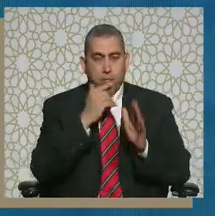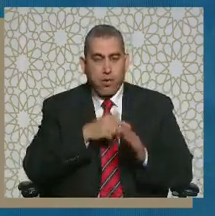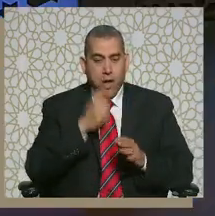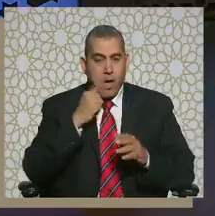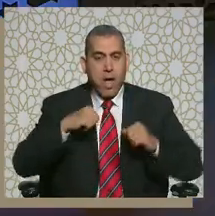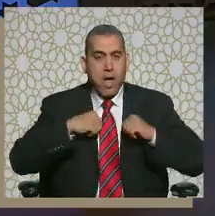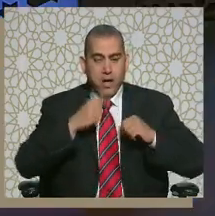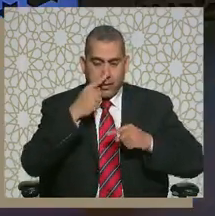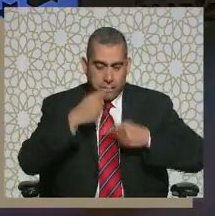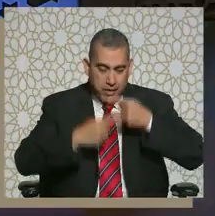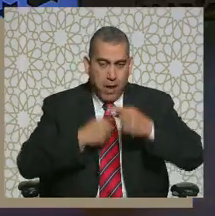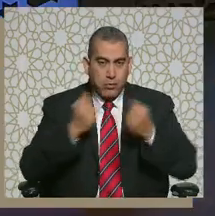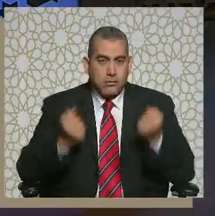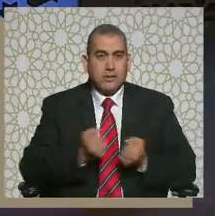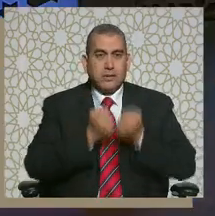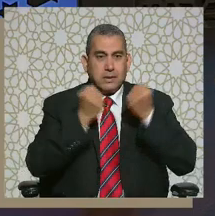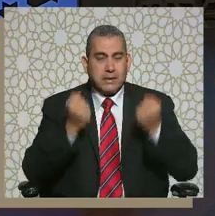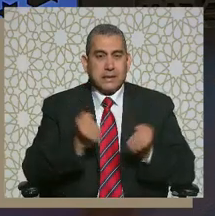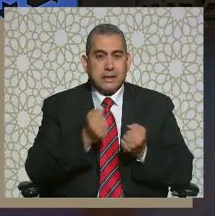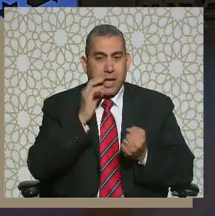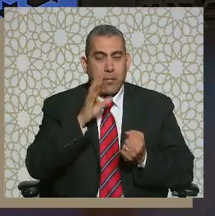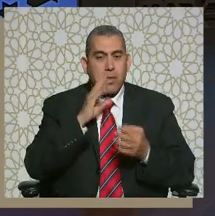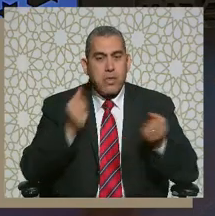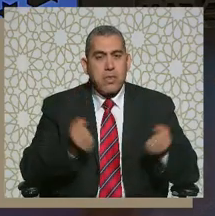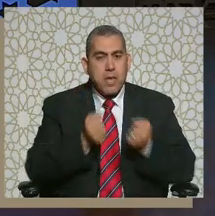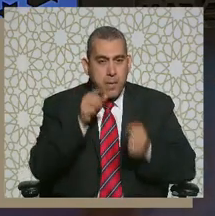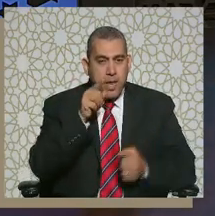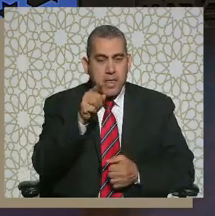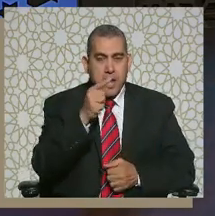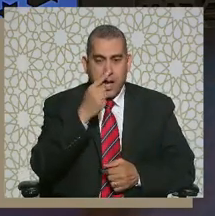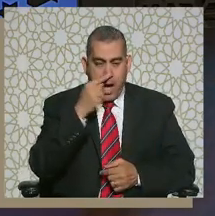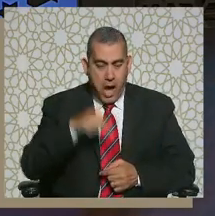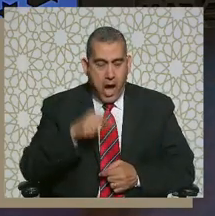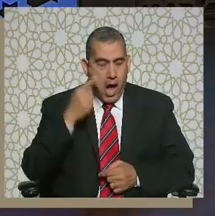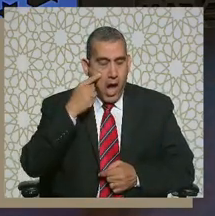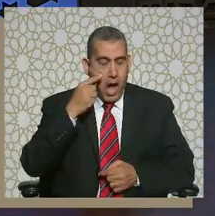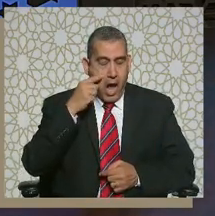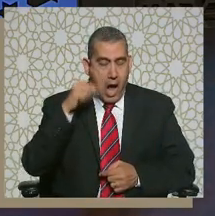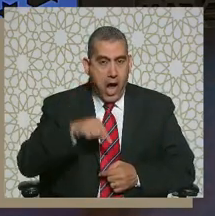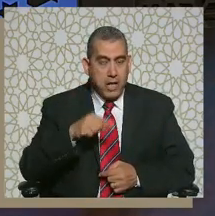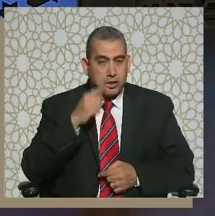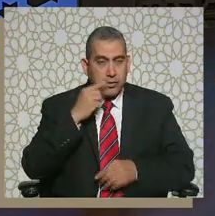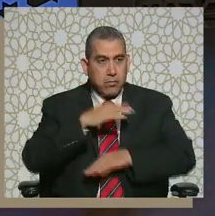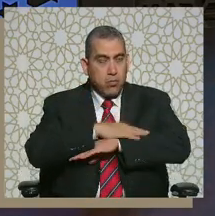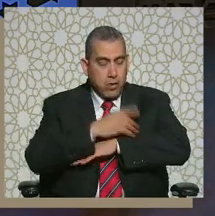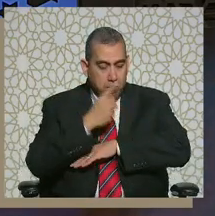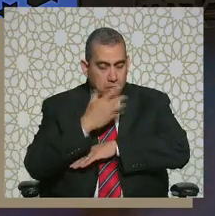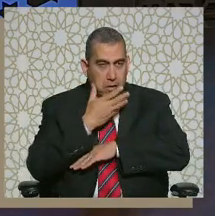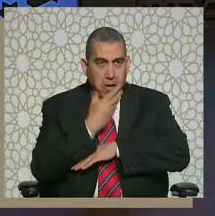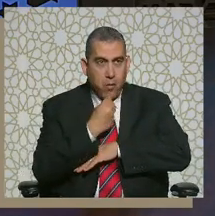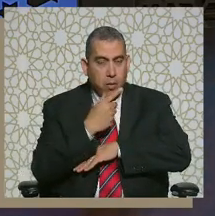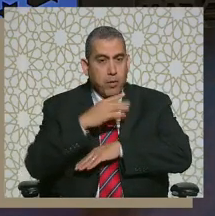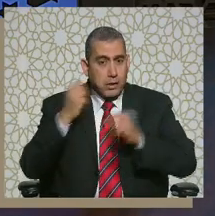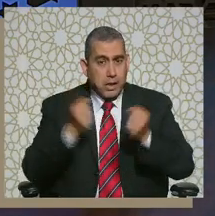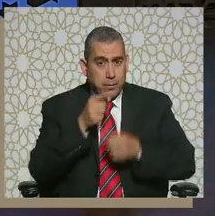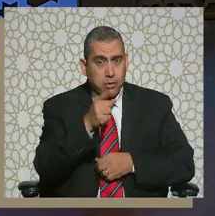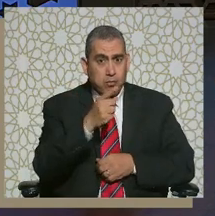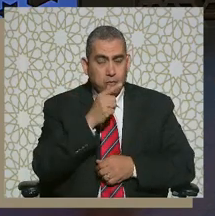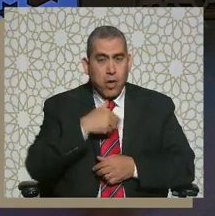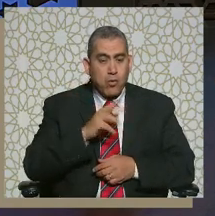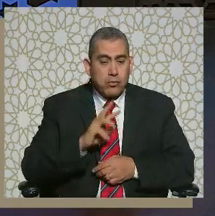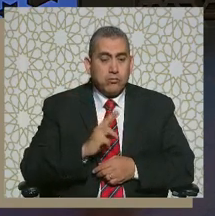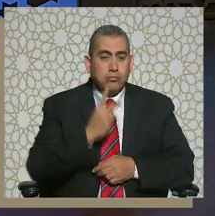بالرياضه انت بس كنت محتاج تدرب نفسك على العيش بالخلق الحسن طب احنا ليه بنياس من التغيير